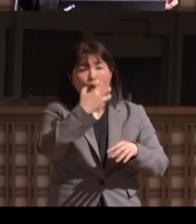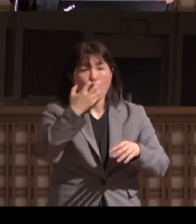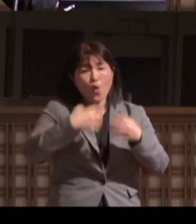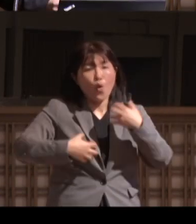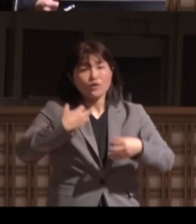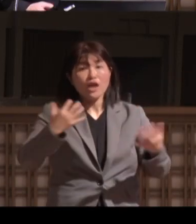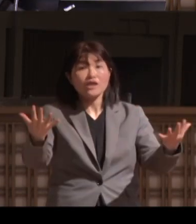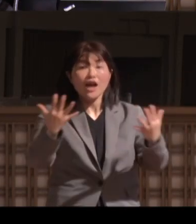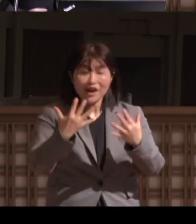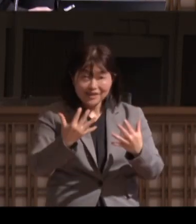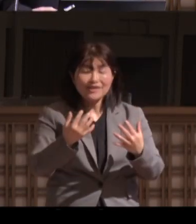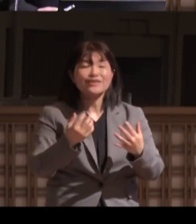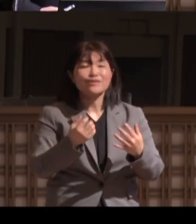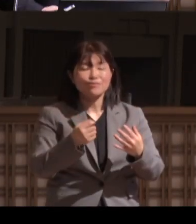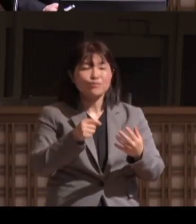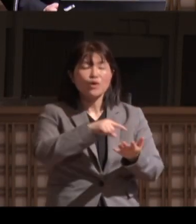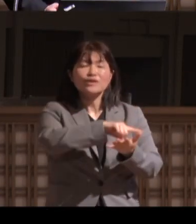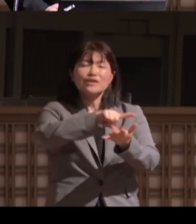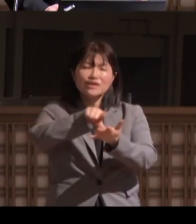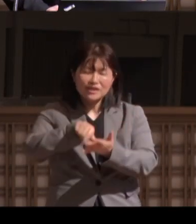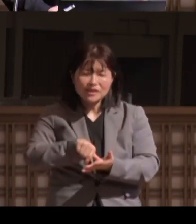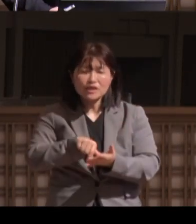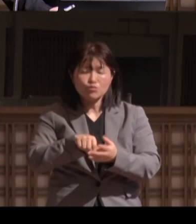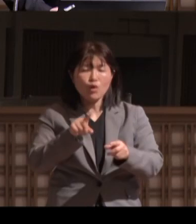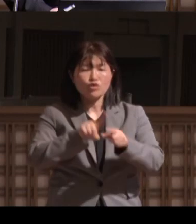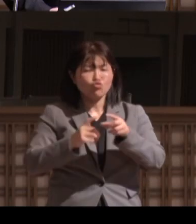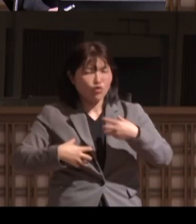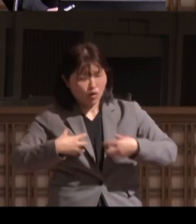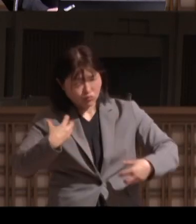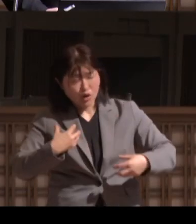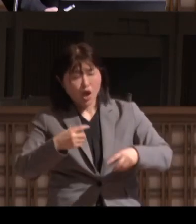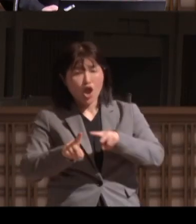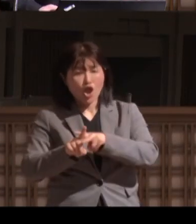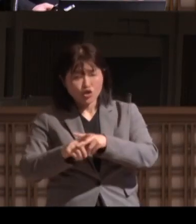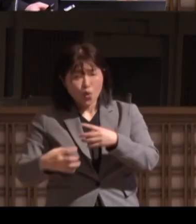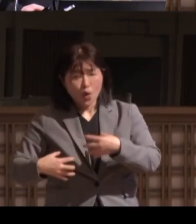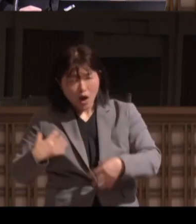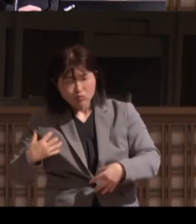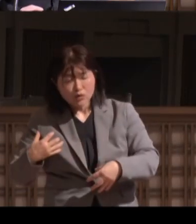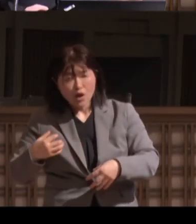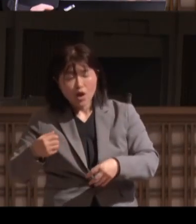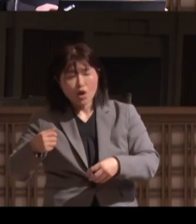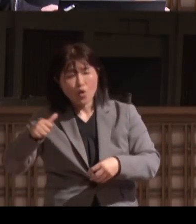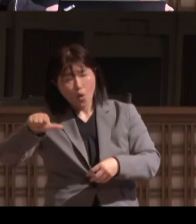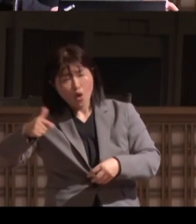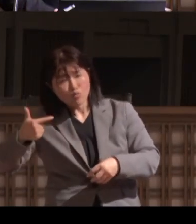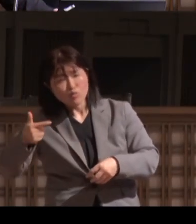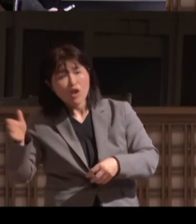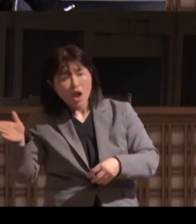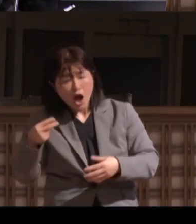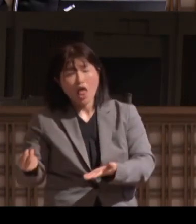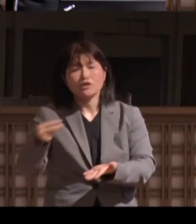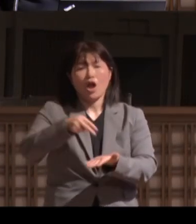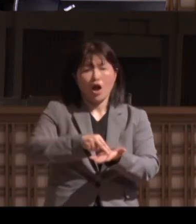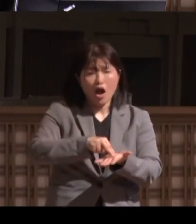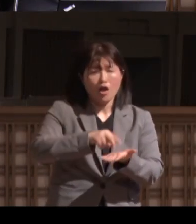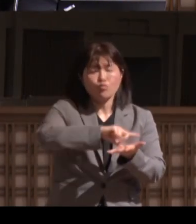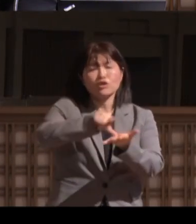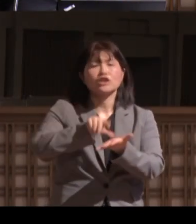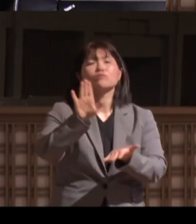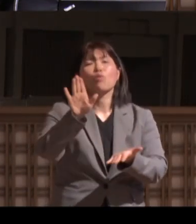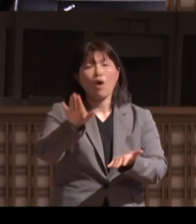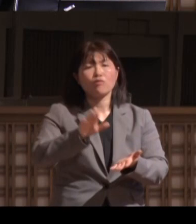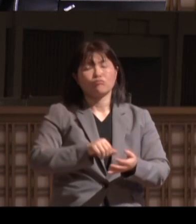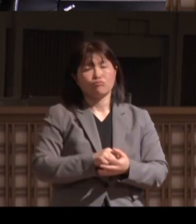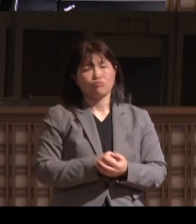られていますえ地域によってはですねもう中学生とか小学校高学年から参加するそういう地域もあり